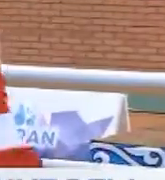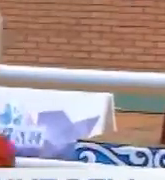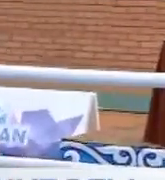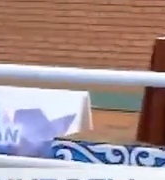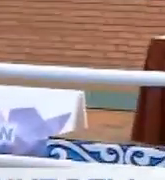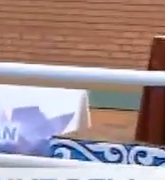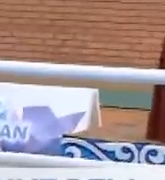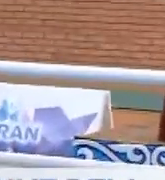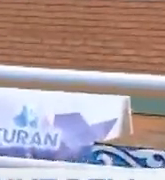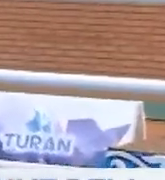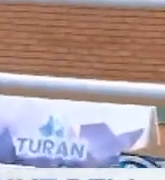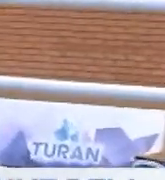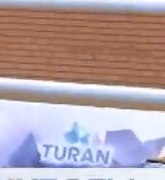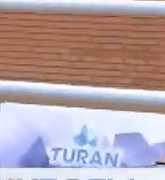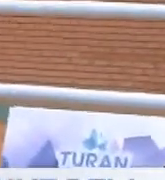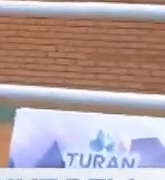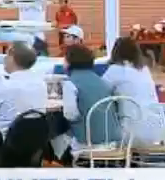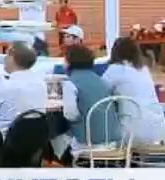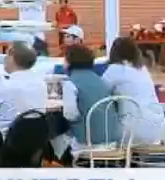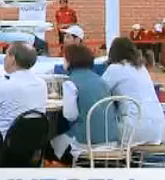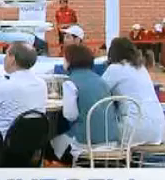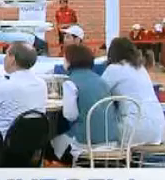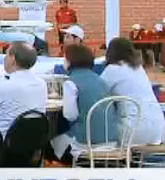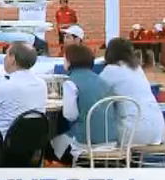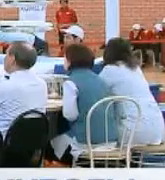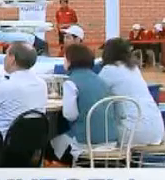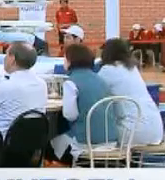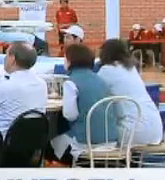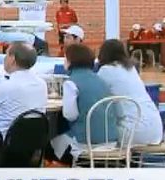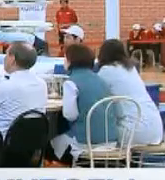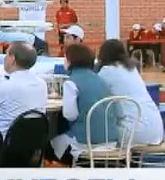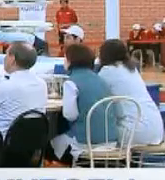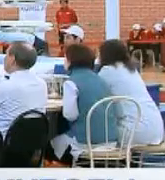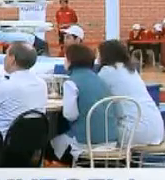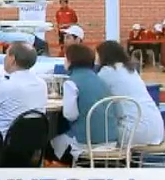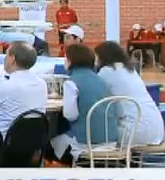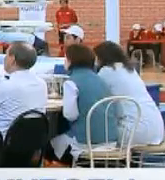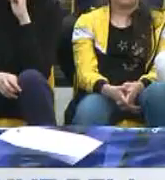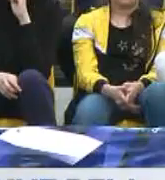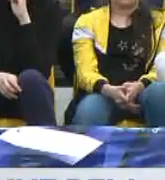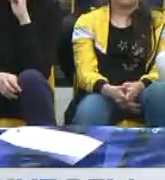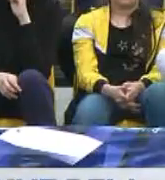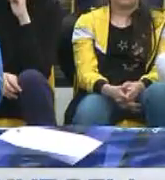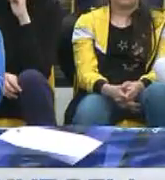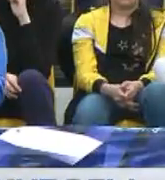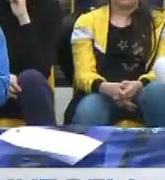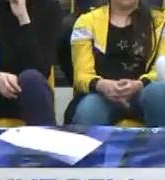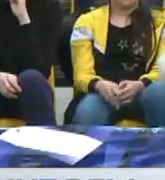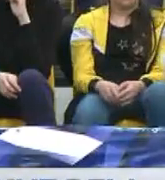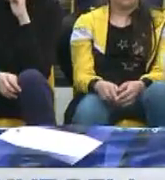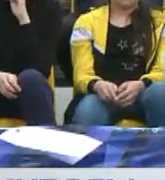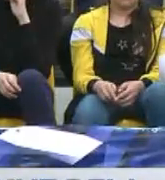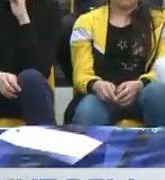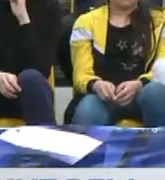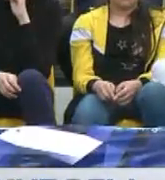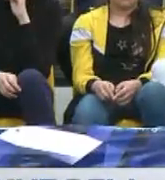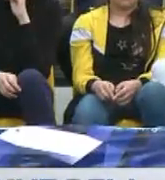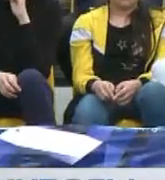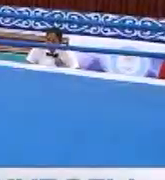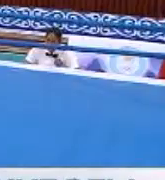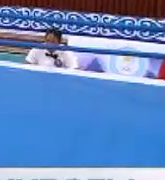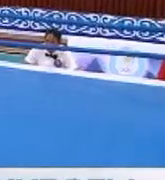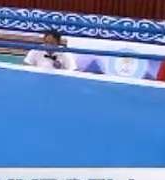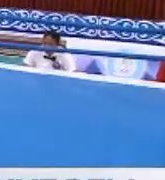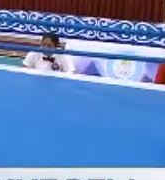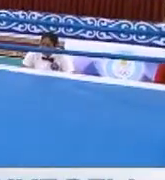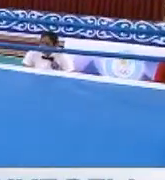шаршалаң сайысында Қазақстан мен Украинаның бұрынды боксшылары жақсы нәтиже көрсетті. 51 келі салмақта әлем чемпионы Назым Қызайбай турнир жеңімпаз